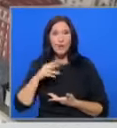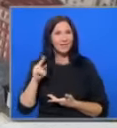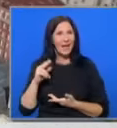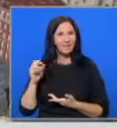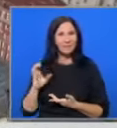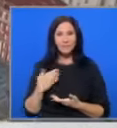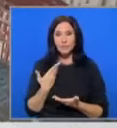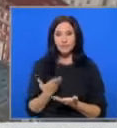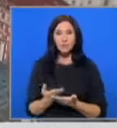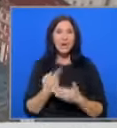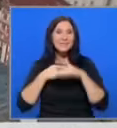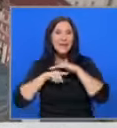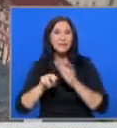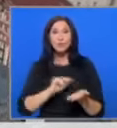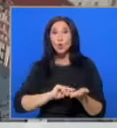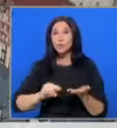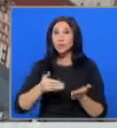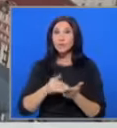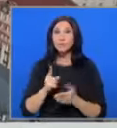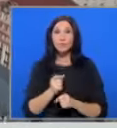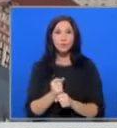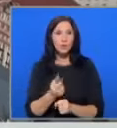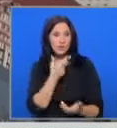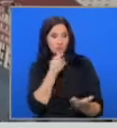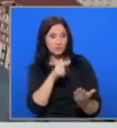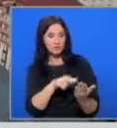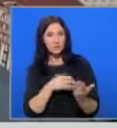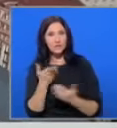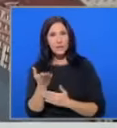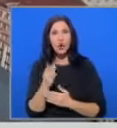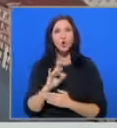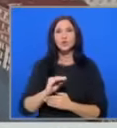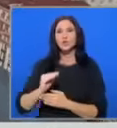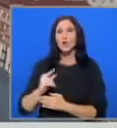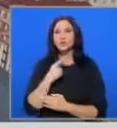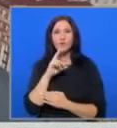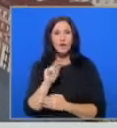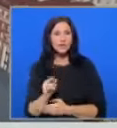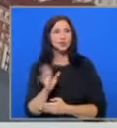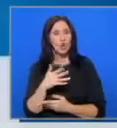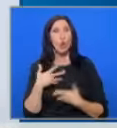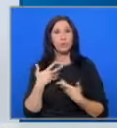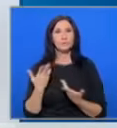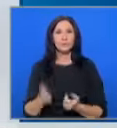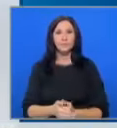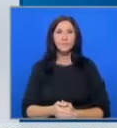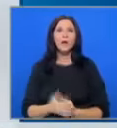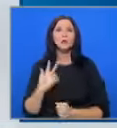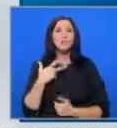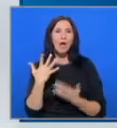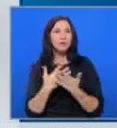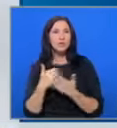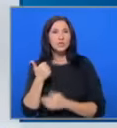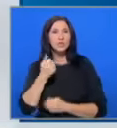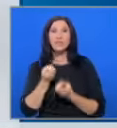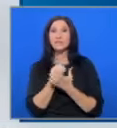бъде предоставен в секретно деловодство, за да може депутатите да се запознаят с него. Росен Желязков заяви, че ще го изиска. В социалните мрежи